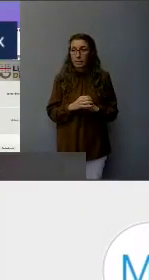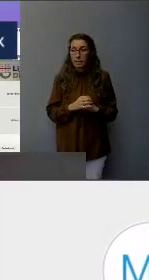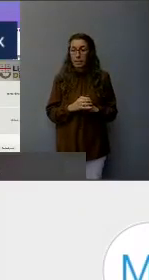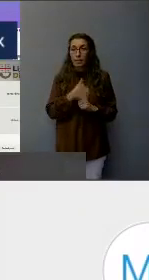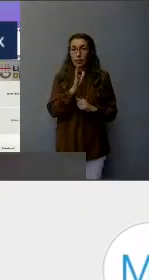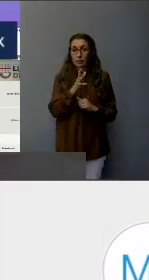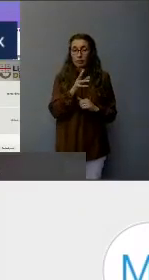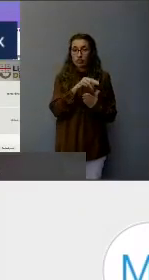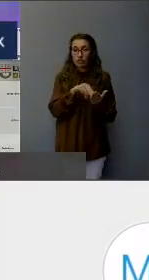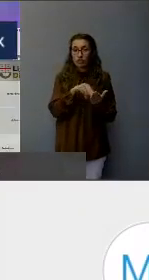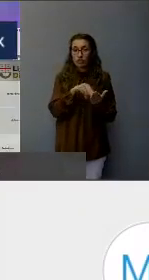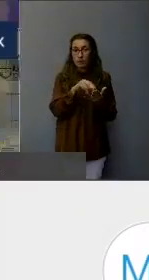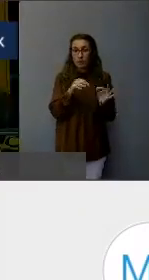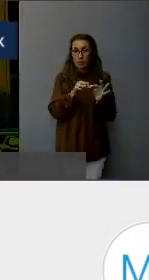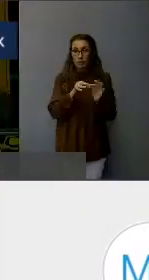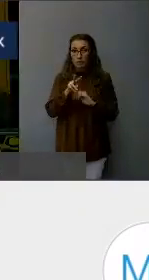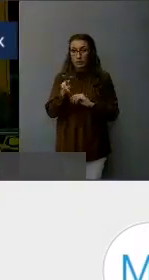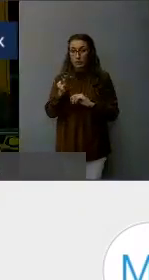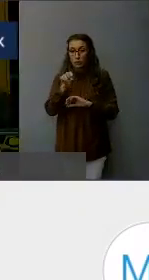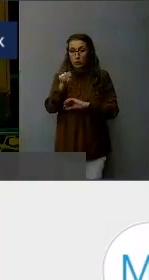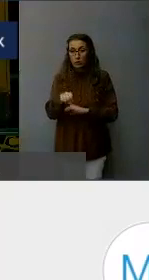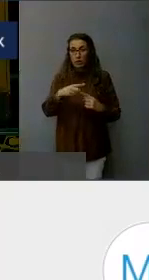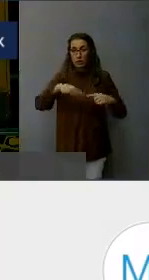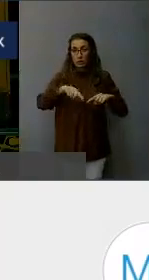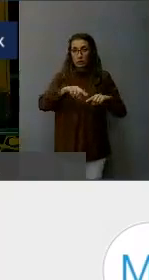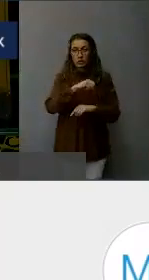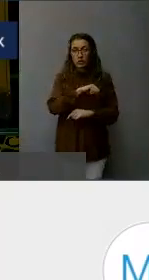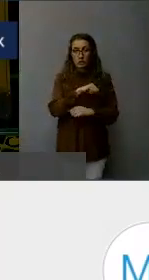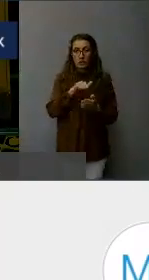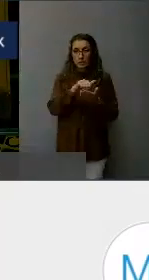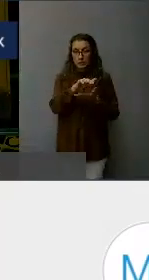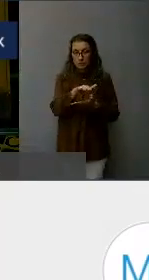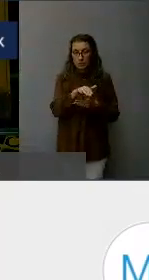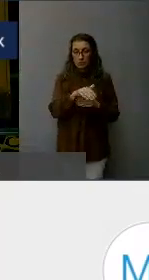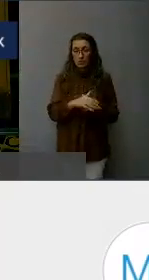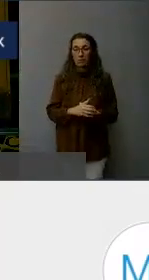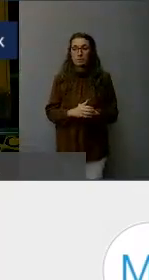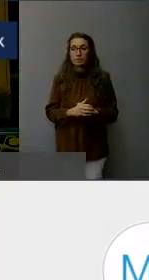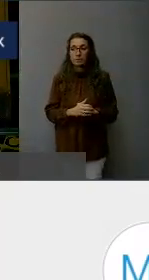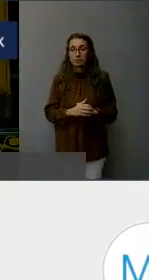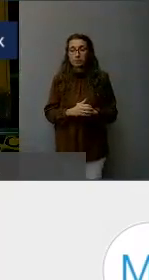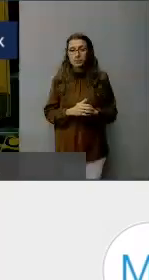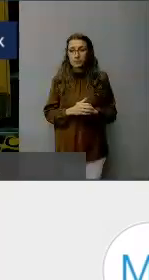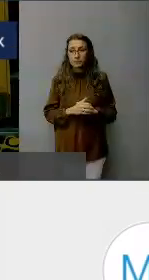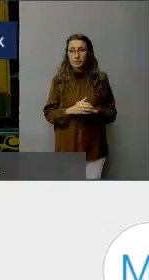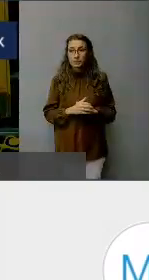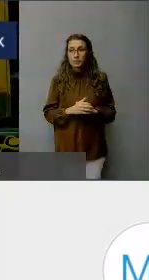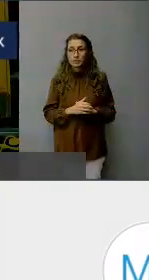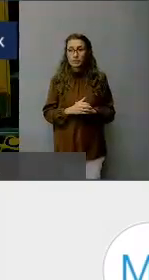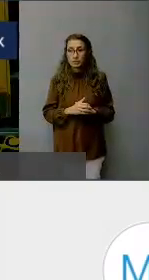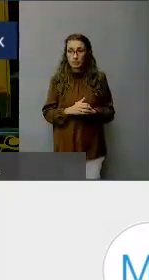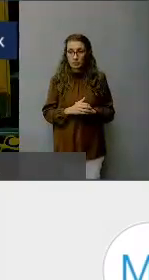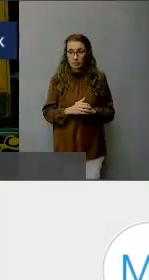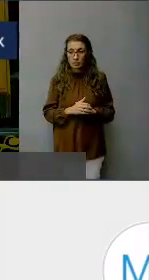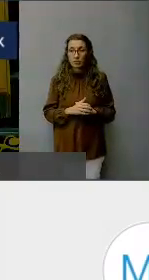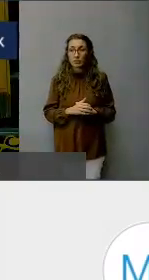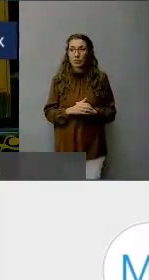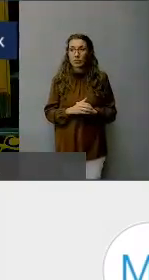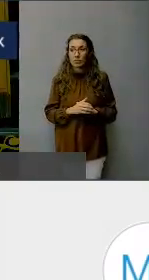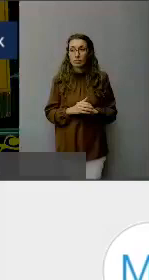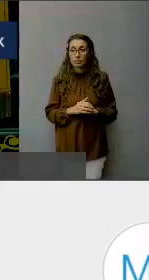15 voti favorevoli 22 contrari consiglio comunale respinge il numero 148